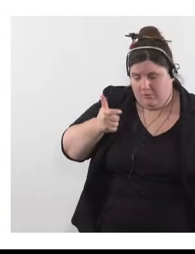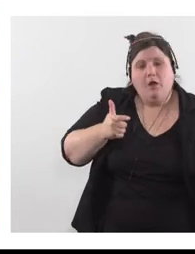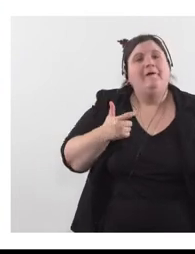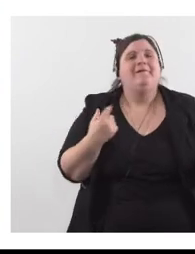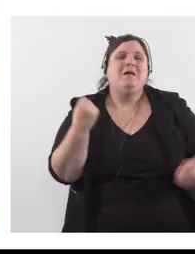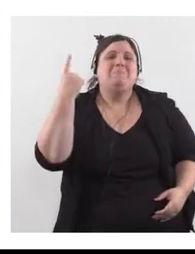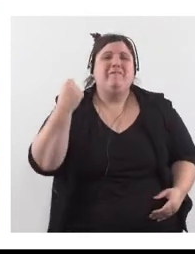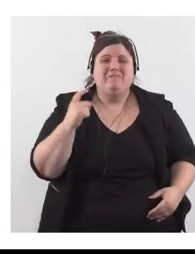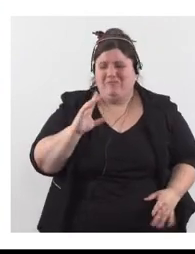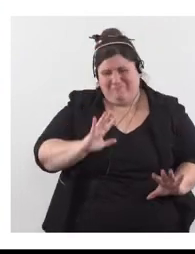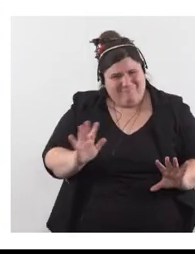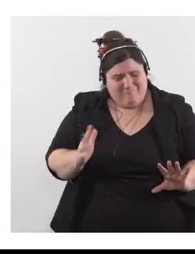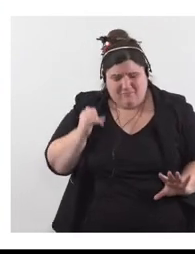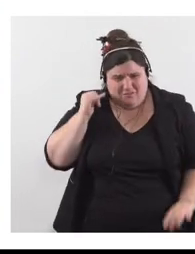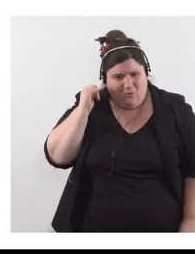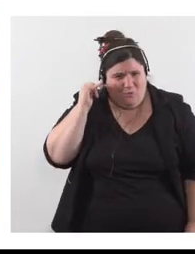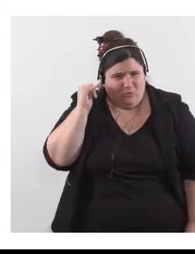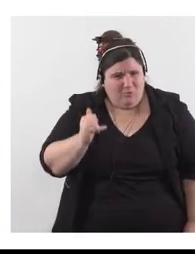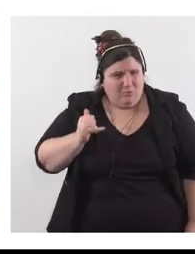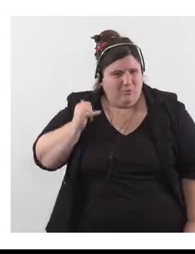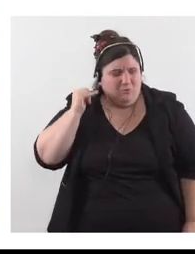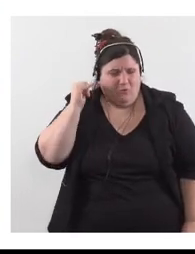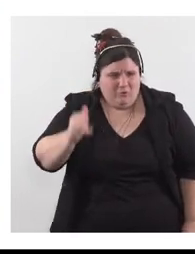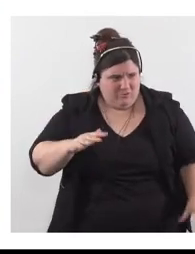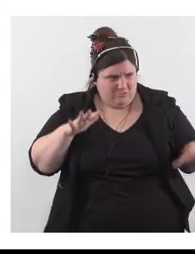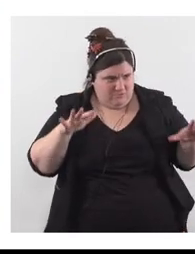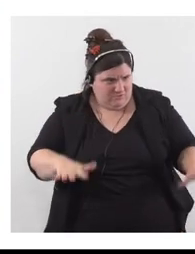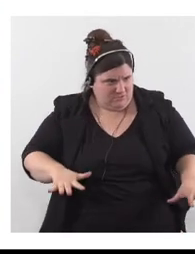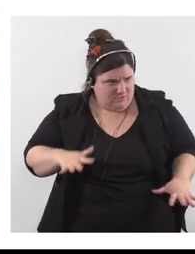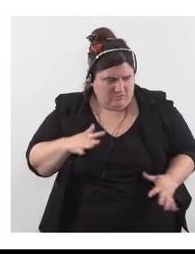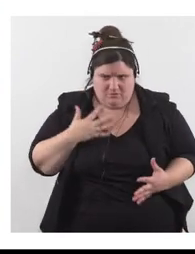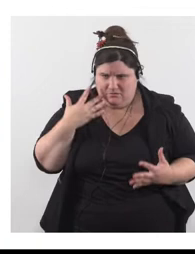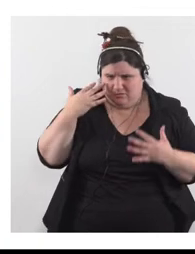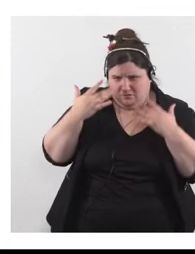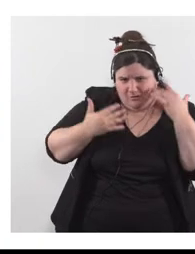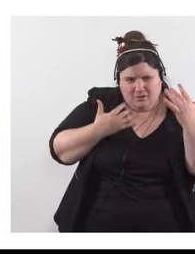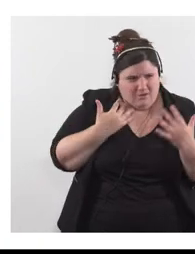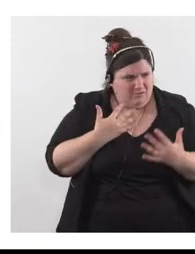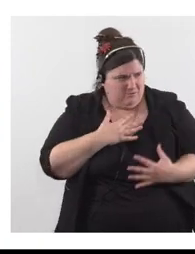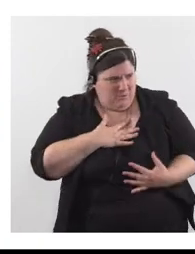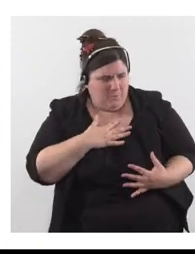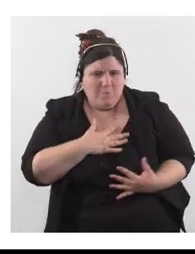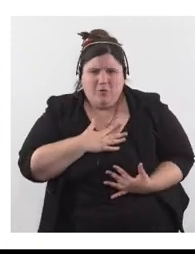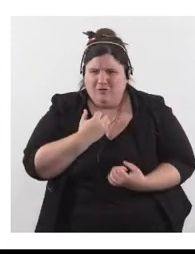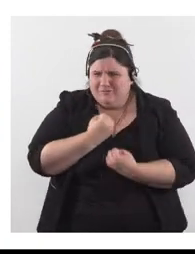et douloureux. En fait, c'était même plutôt terrifiant. À certains moments, j'ai eu peur.